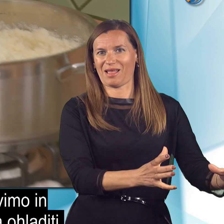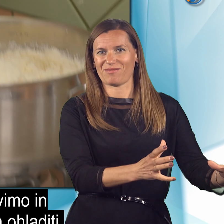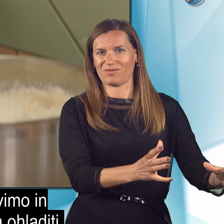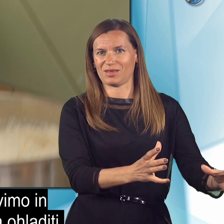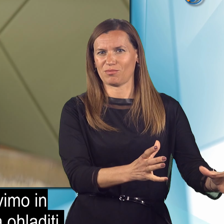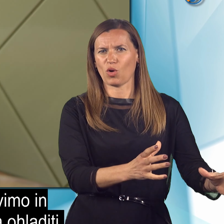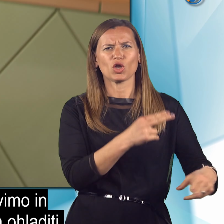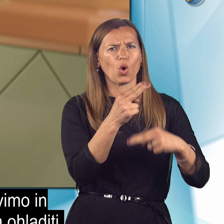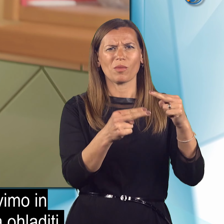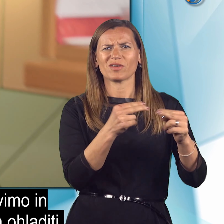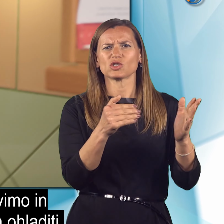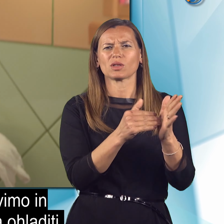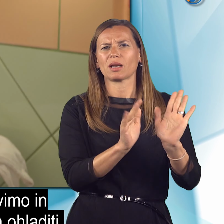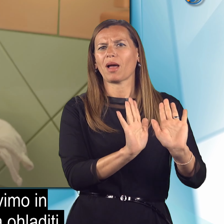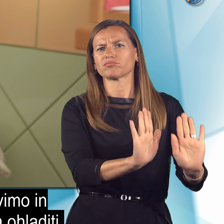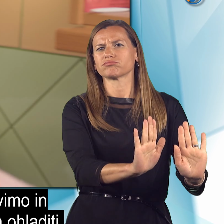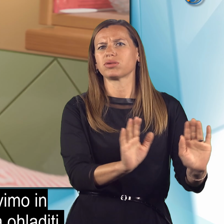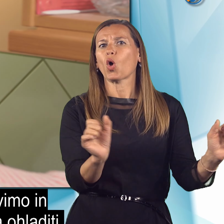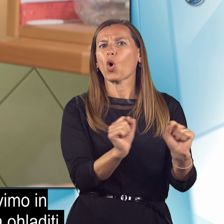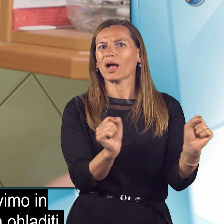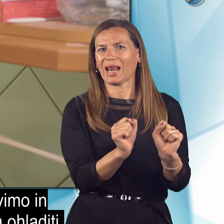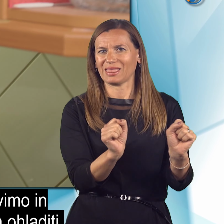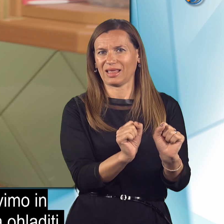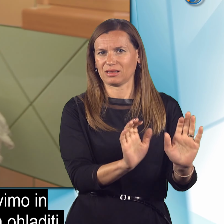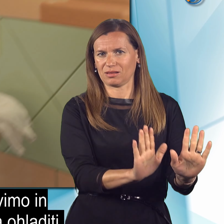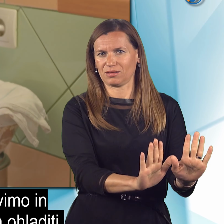Odstavimo in moramo obvezno ohladiti.